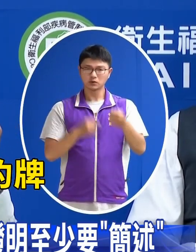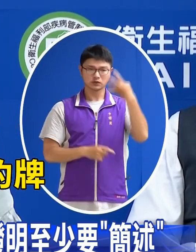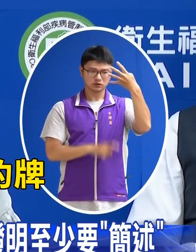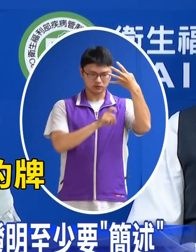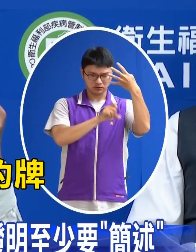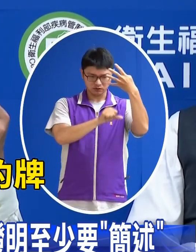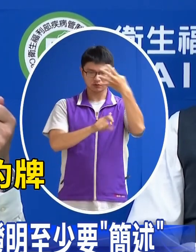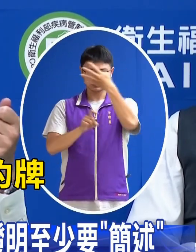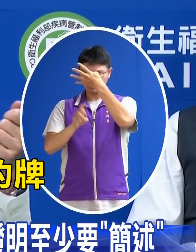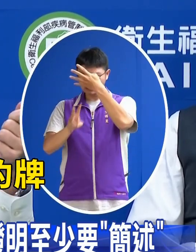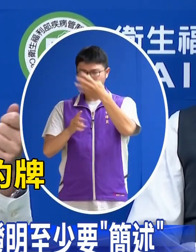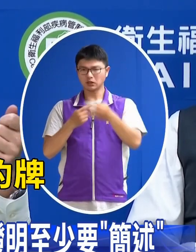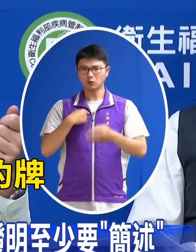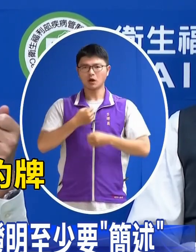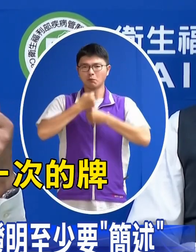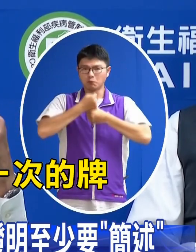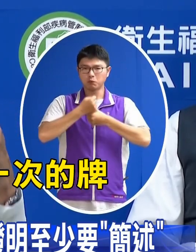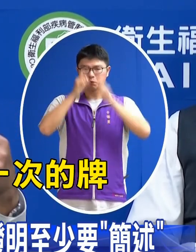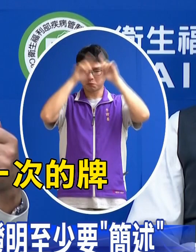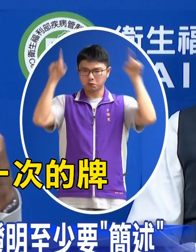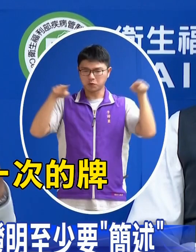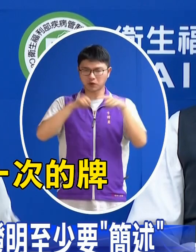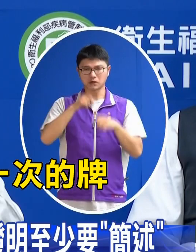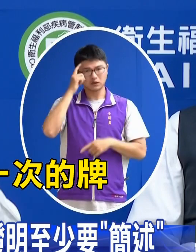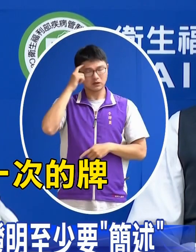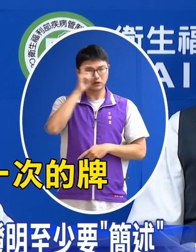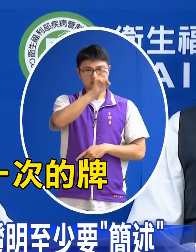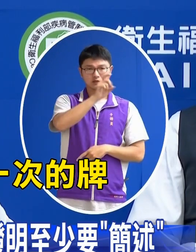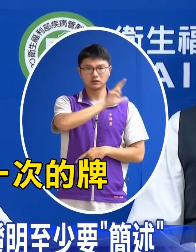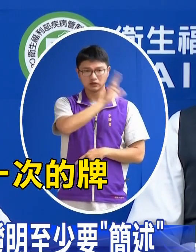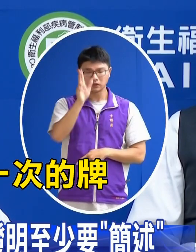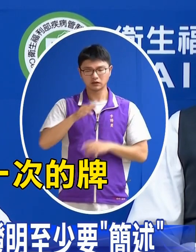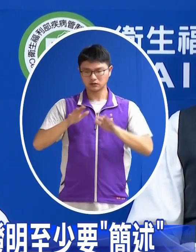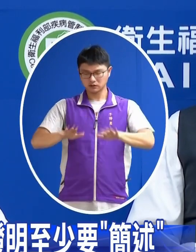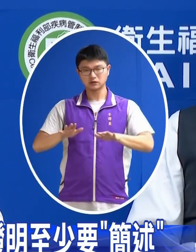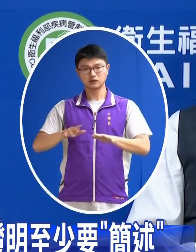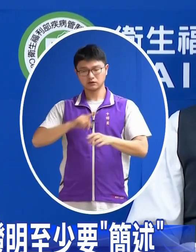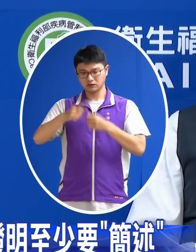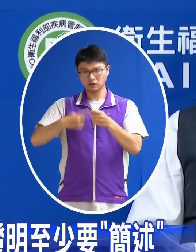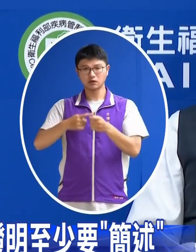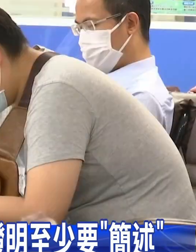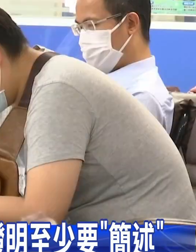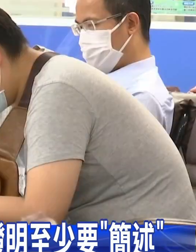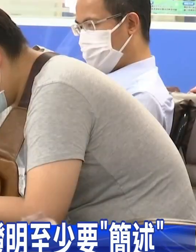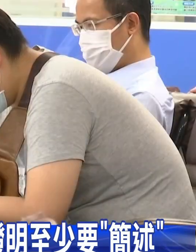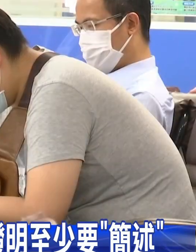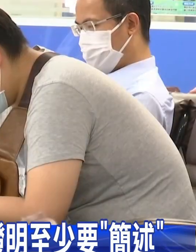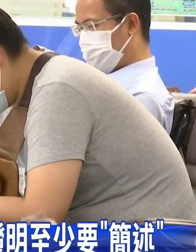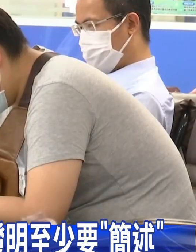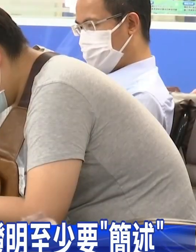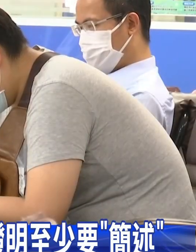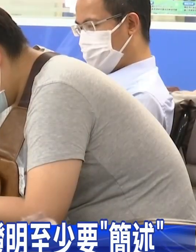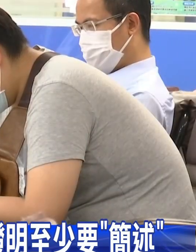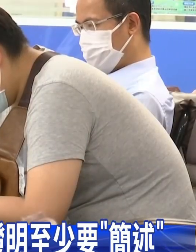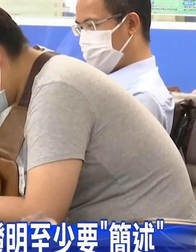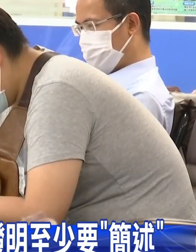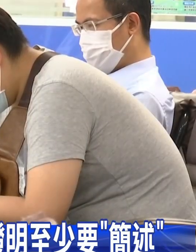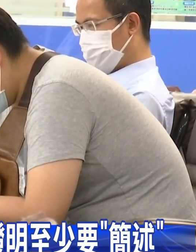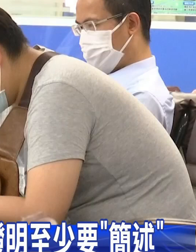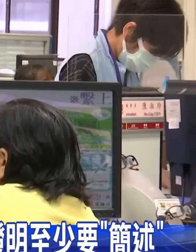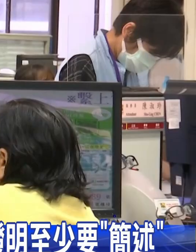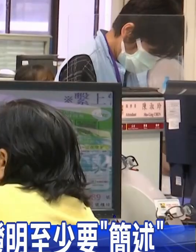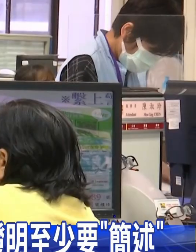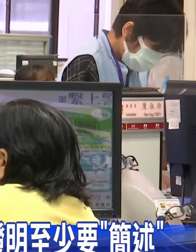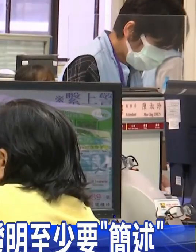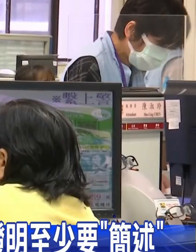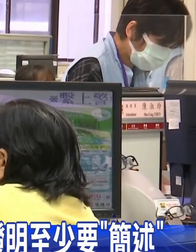哦，然后又举了10天的牌。今年我只举了这一次的牌，不需要这样子。 从宽认定减数拒绝即可。在